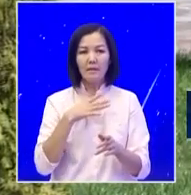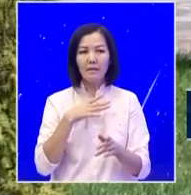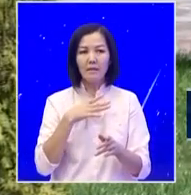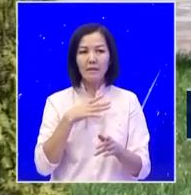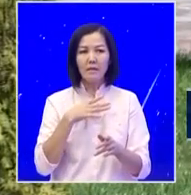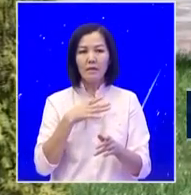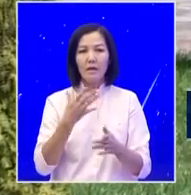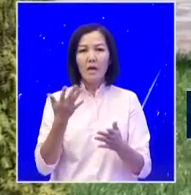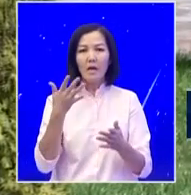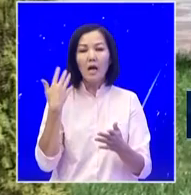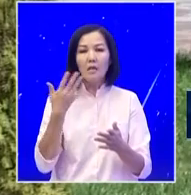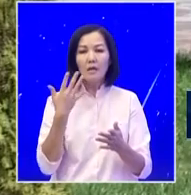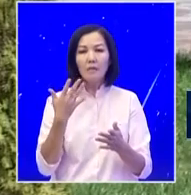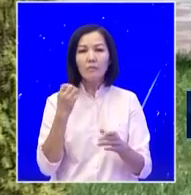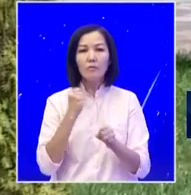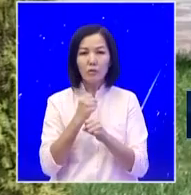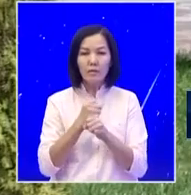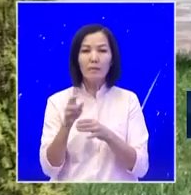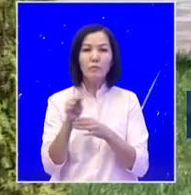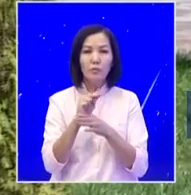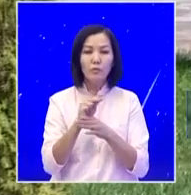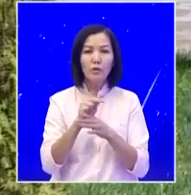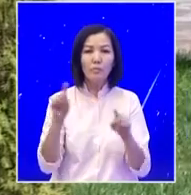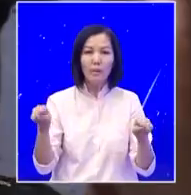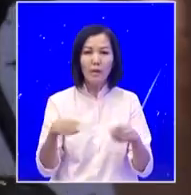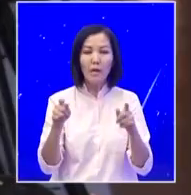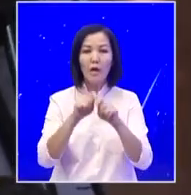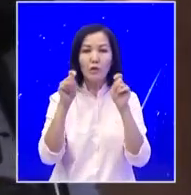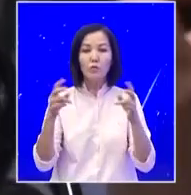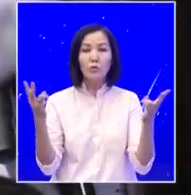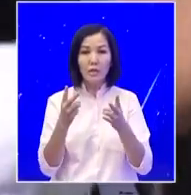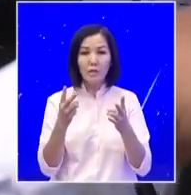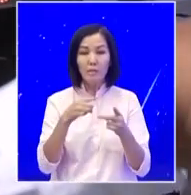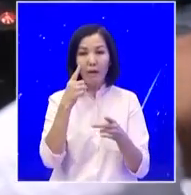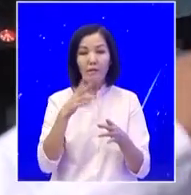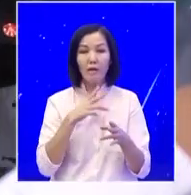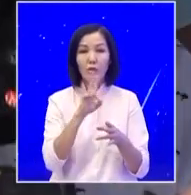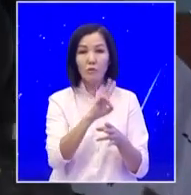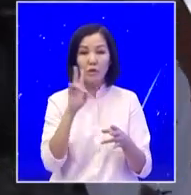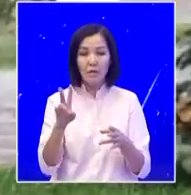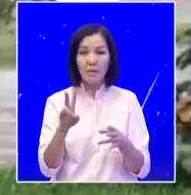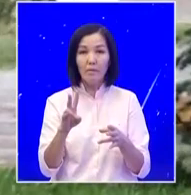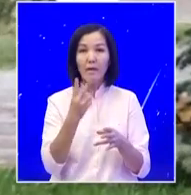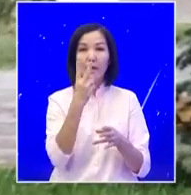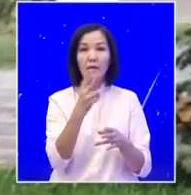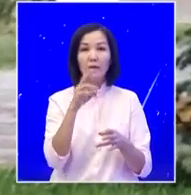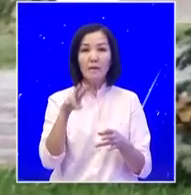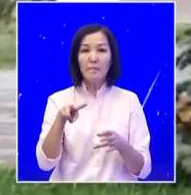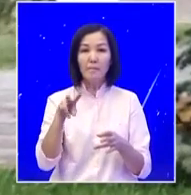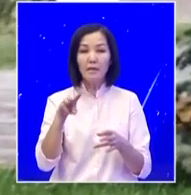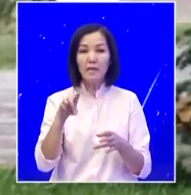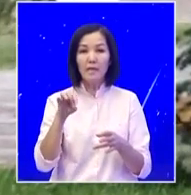қалпына келтіресіңдер, мынаны қашан жасайсыңдер. Сол кісінің тапсырмасын орындадық. 2 миллиард 200 миллион